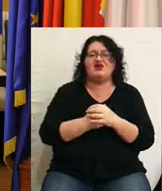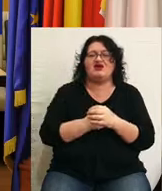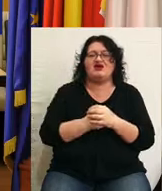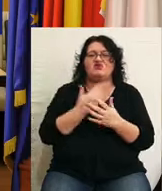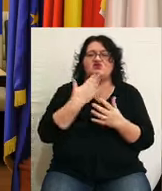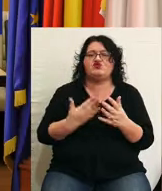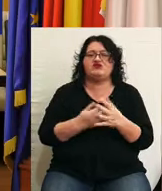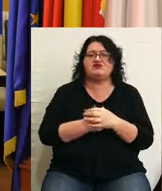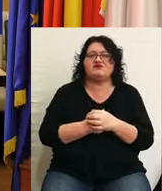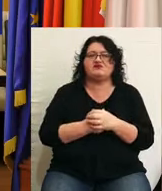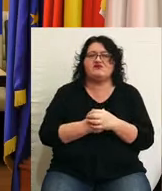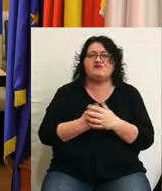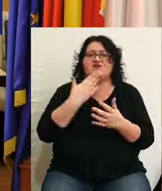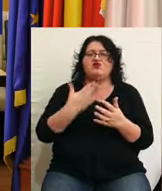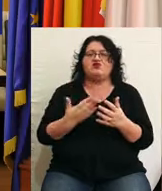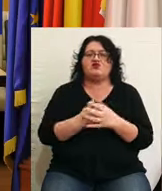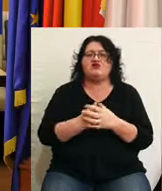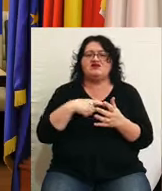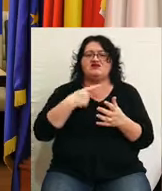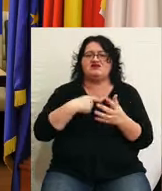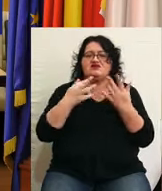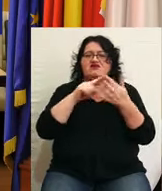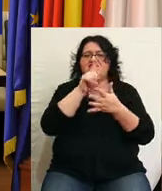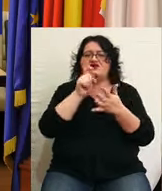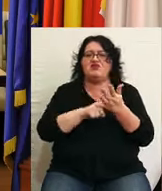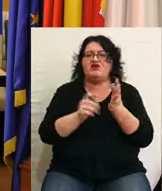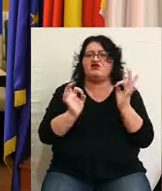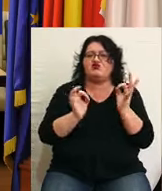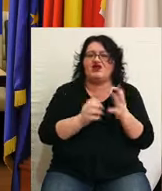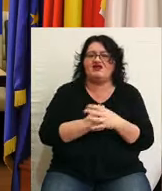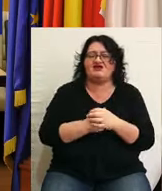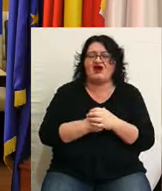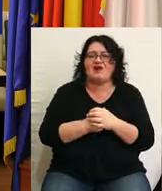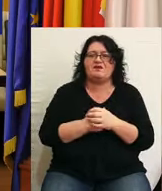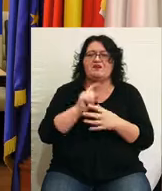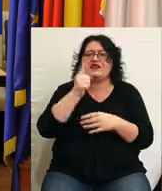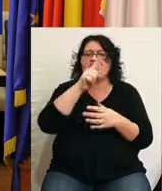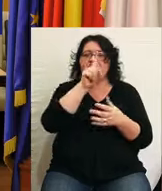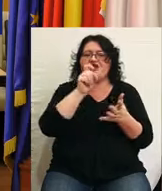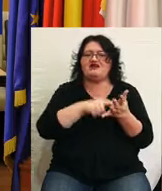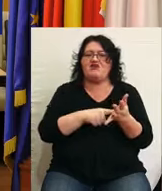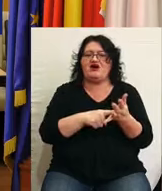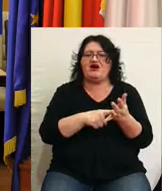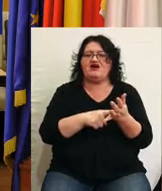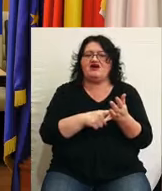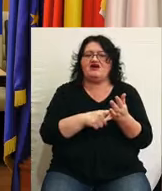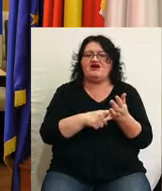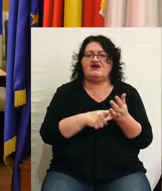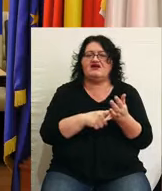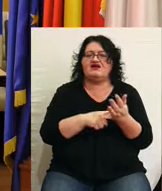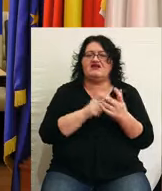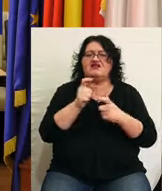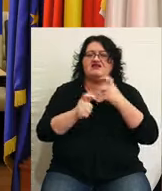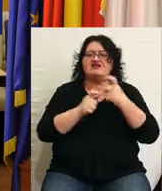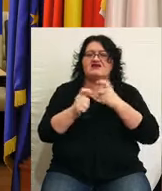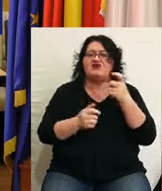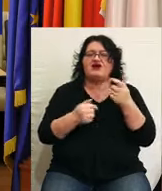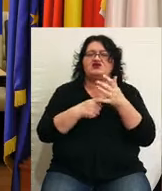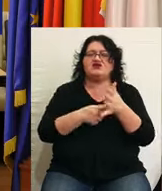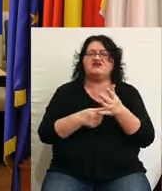Mulțumesc! Da, mulțumesc mult! Sunt întrebări excelente. Prima întrebare despre